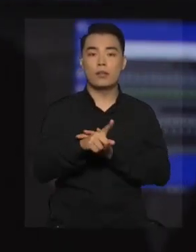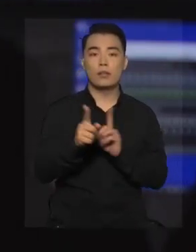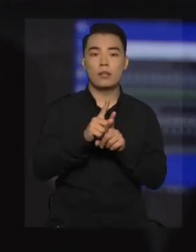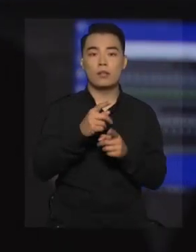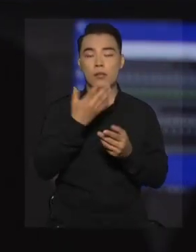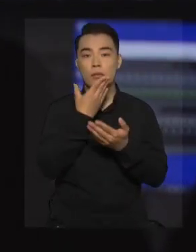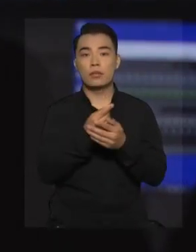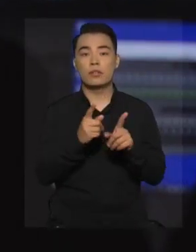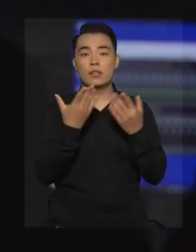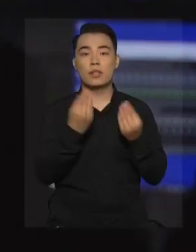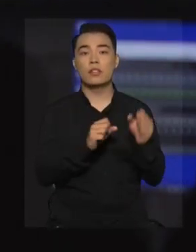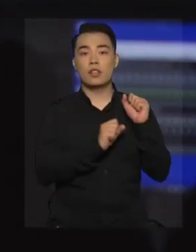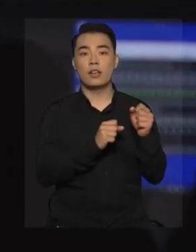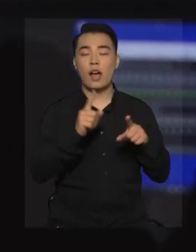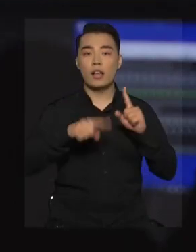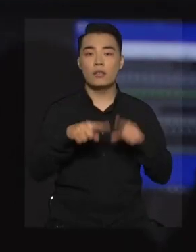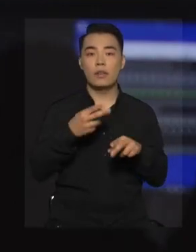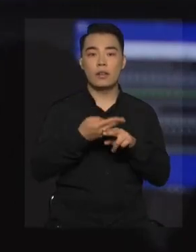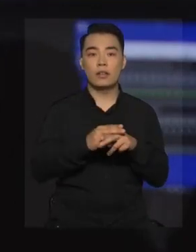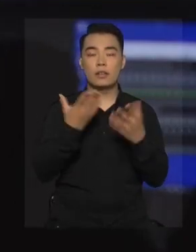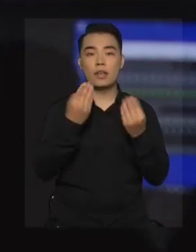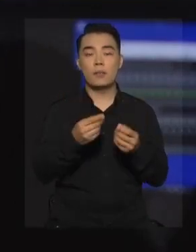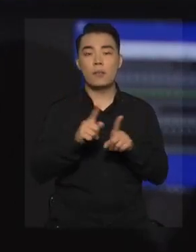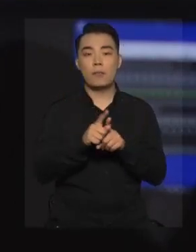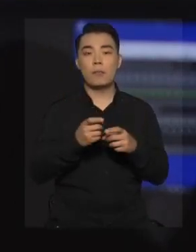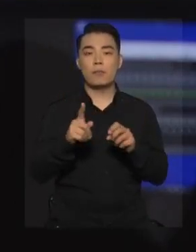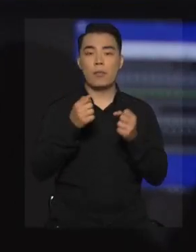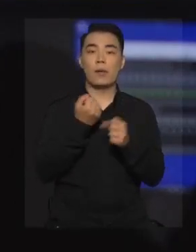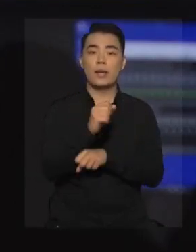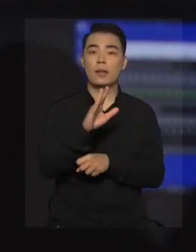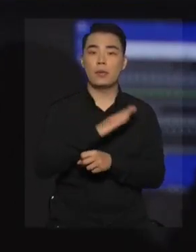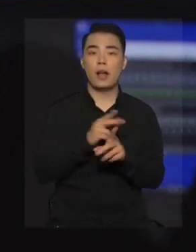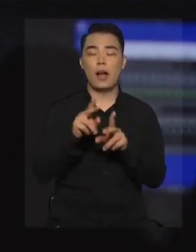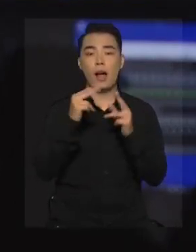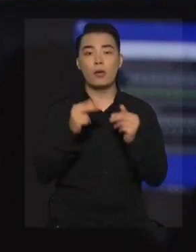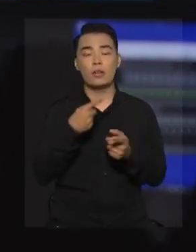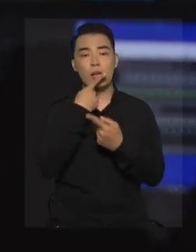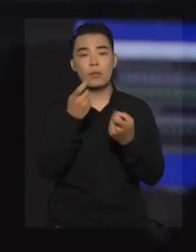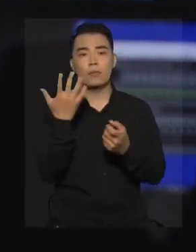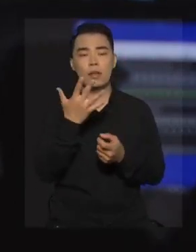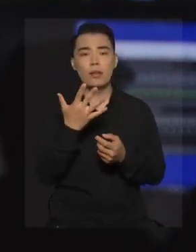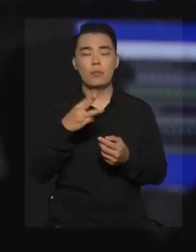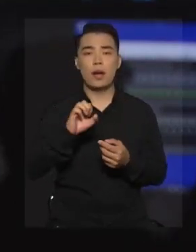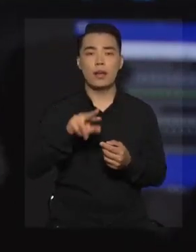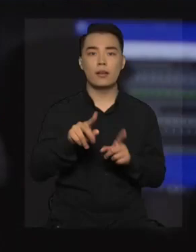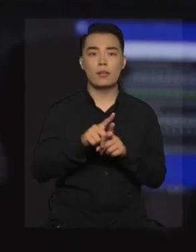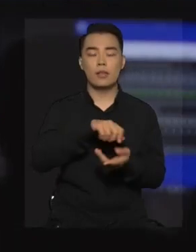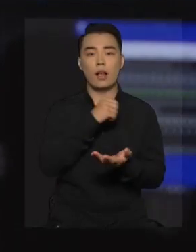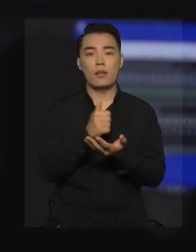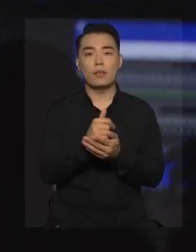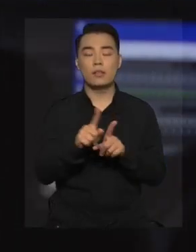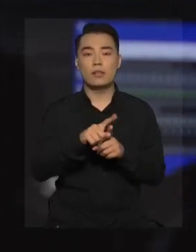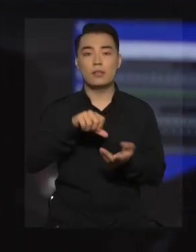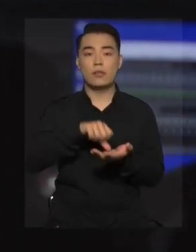приуроченных ко Дню защитника Отечества и Дню Победы. Как сообщает Акорда, 5 мая Верховный главнокомандующий вооруженными